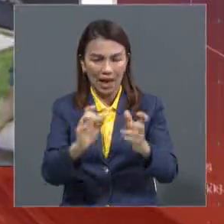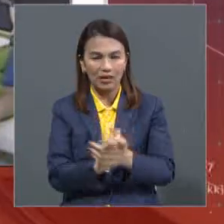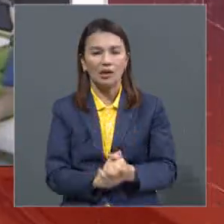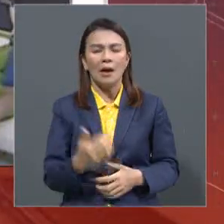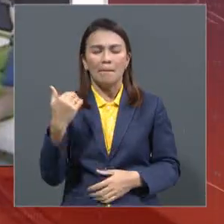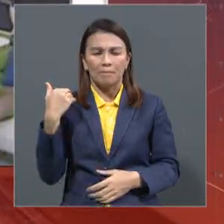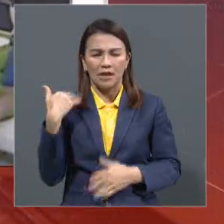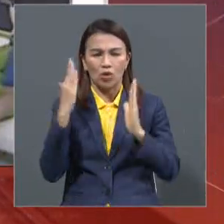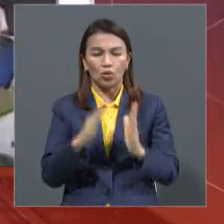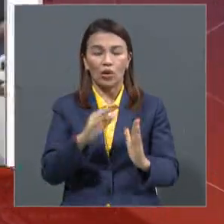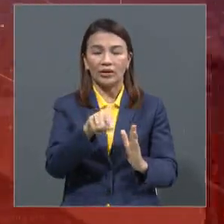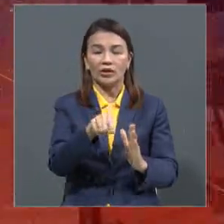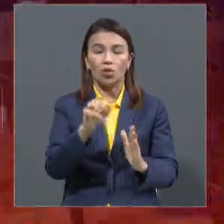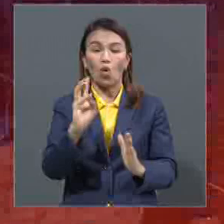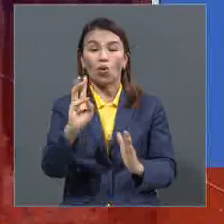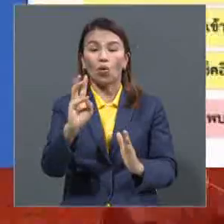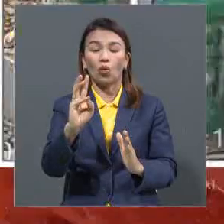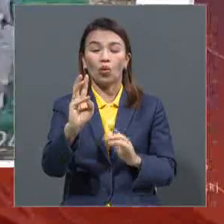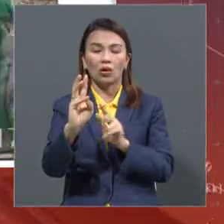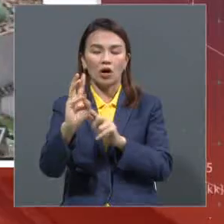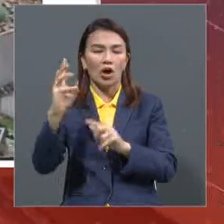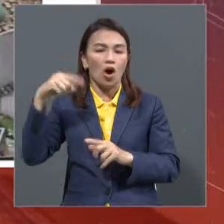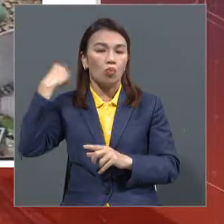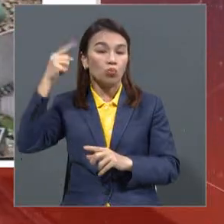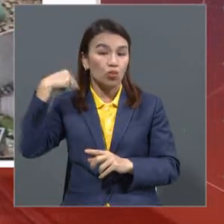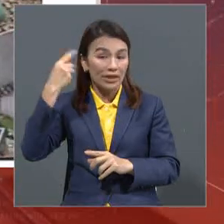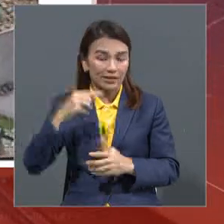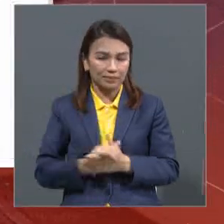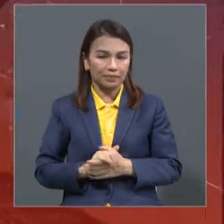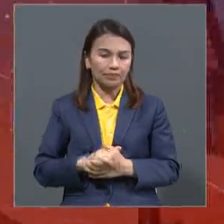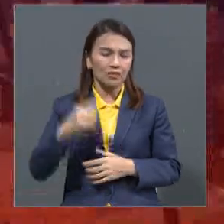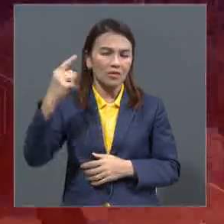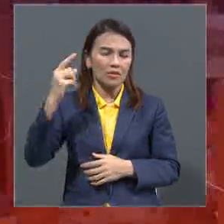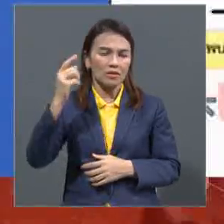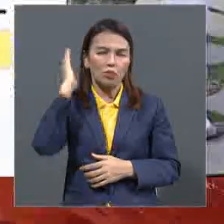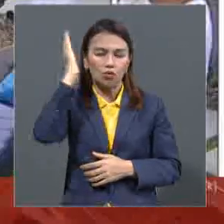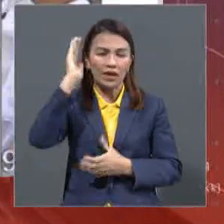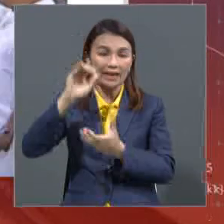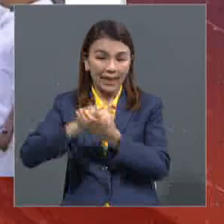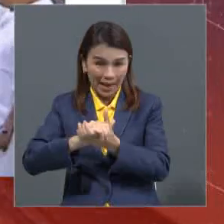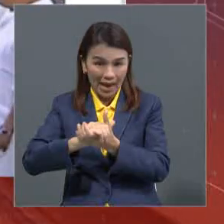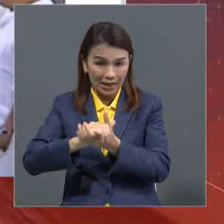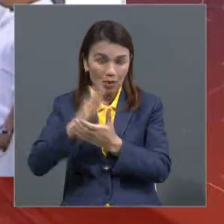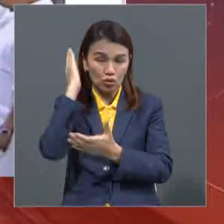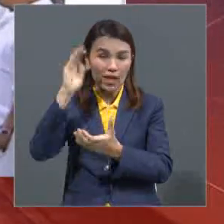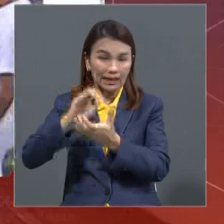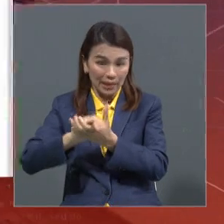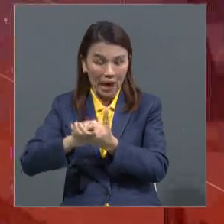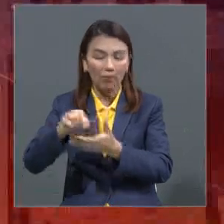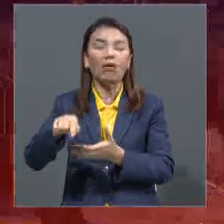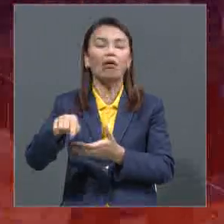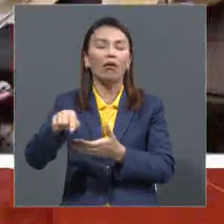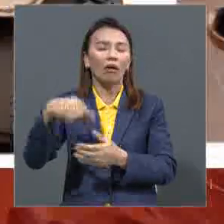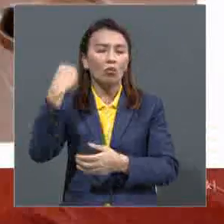ศพเนี่ยคนที่ 6ก็คือสามีของหญิงหมายเลข 1ที่เมื่อกี้บอกคุณผู้ชมไปว่ามีการเข้ามาพร้อมกันครับครับซึ่งเจ้า